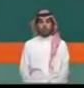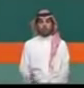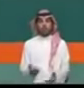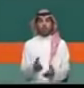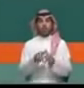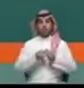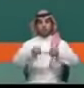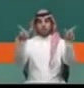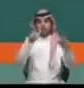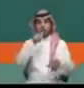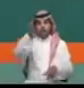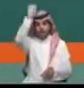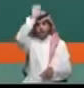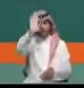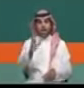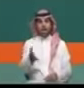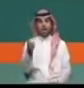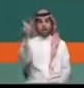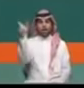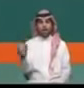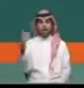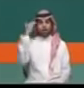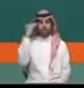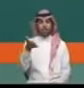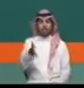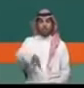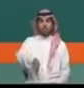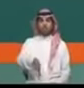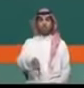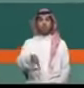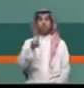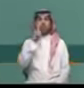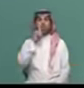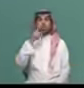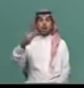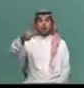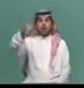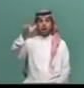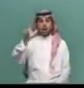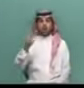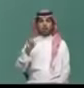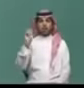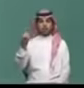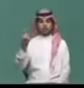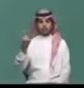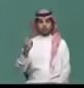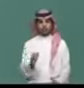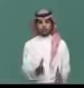في بيان من الديوان الملكي، وفاه والده الاميره عاليه بنت سعود بن عبد العزيز ال سعود.